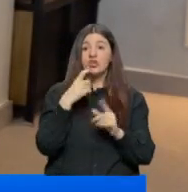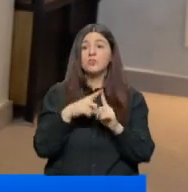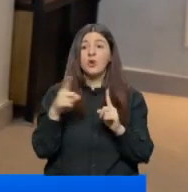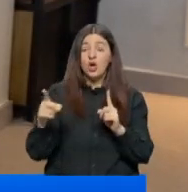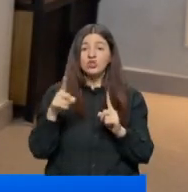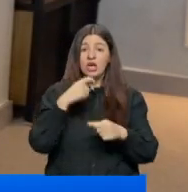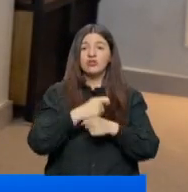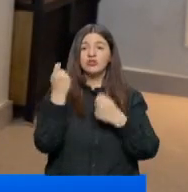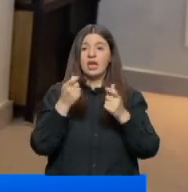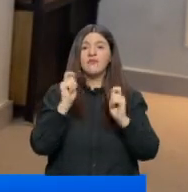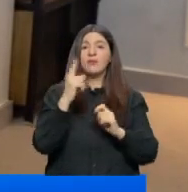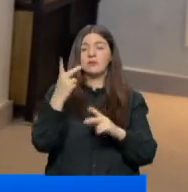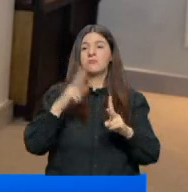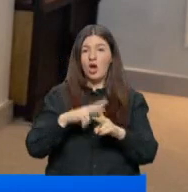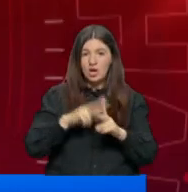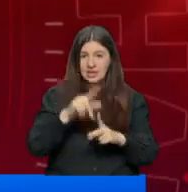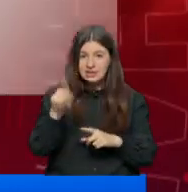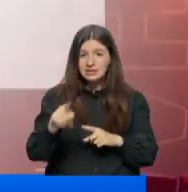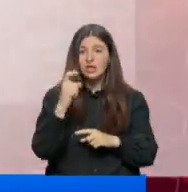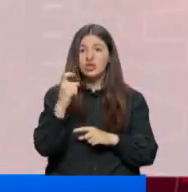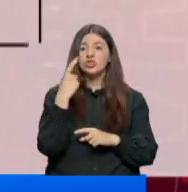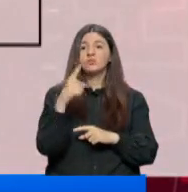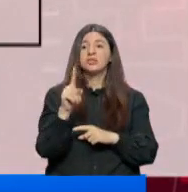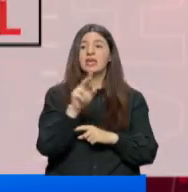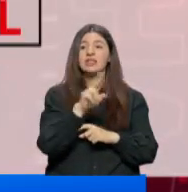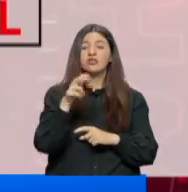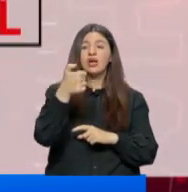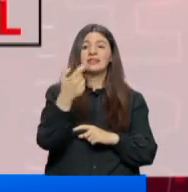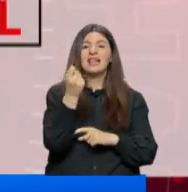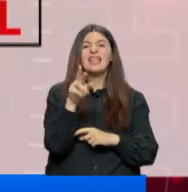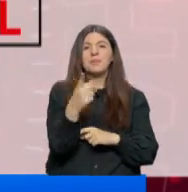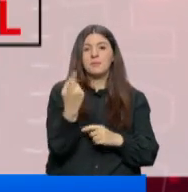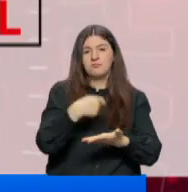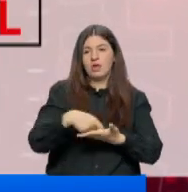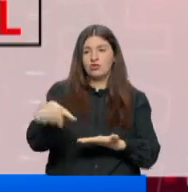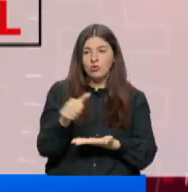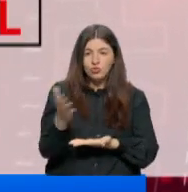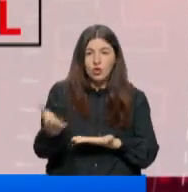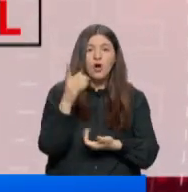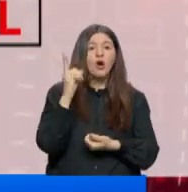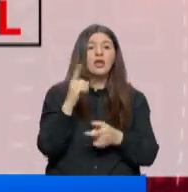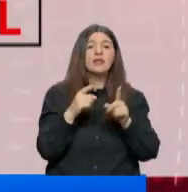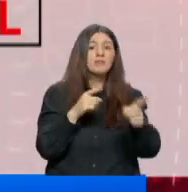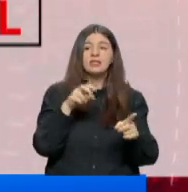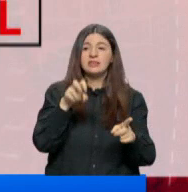boyunca görev yapan bir polis 9.706 lira gibi bir ücret alıyor.